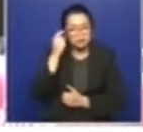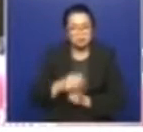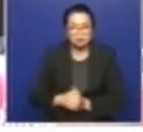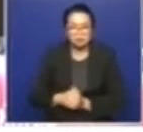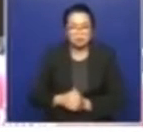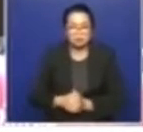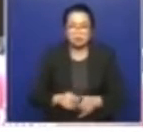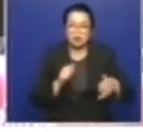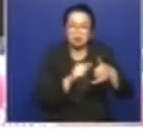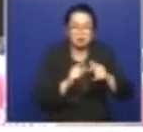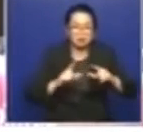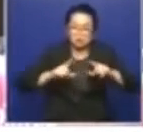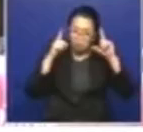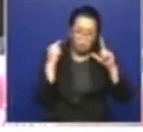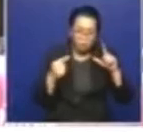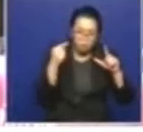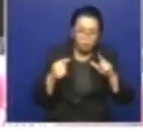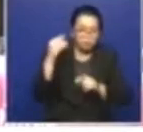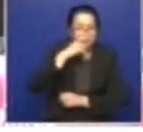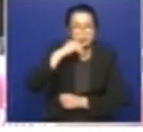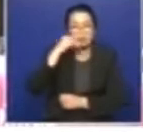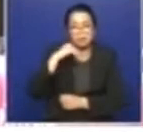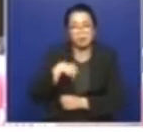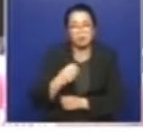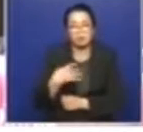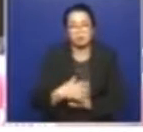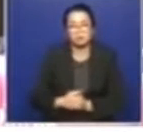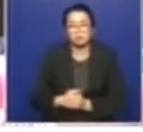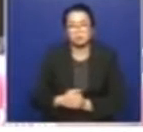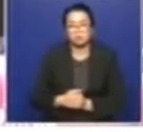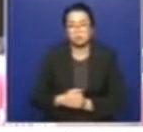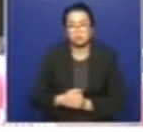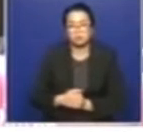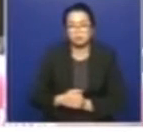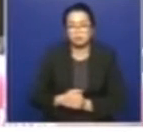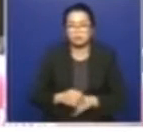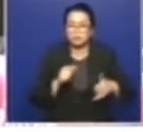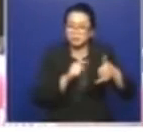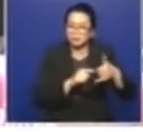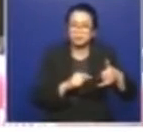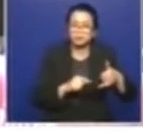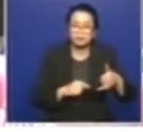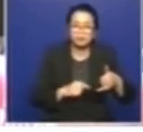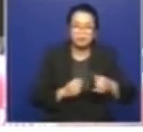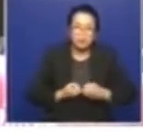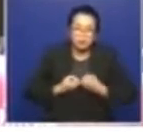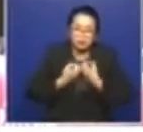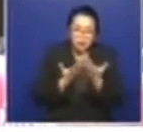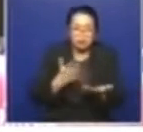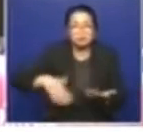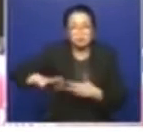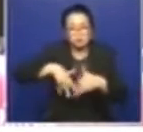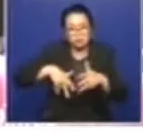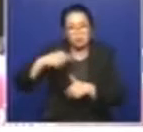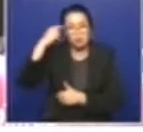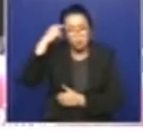ลอดบางครั้งท่านส่งสัญญาณที่มันทำลายในตัวไม่รู้ตัวท่านครับวันนี้อีกตัวหนึ่งที่ผมจะ